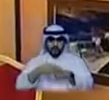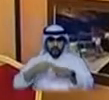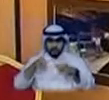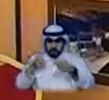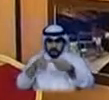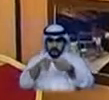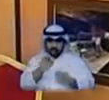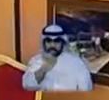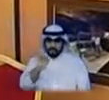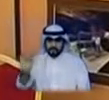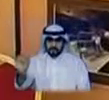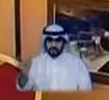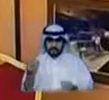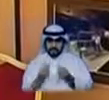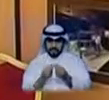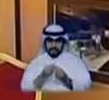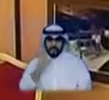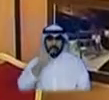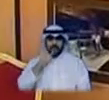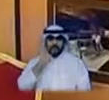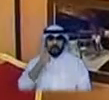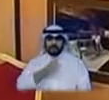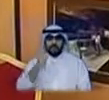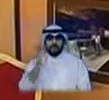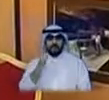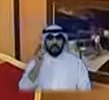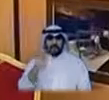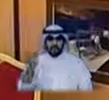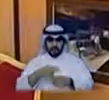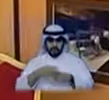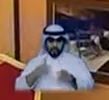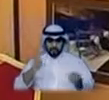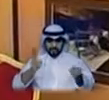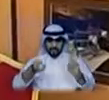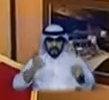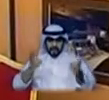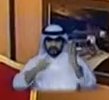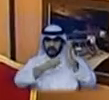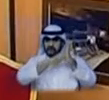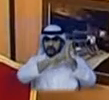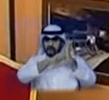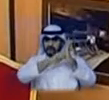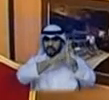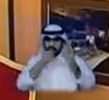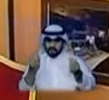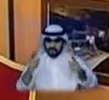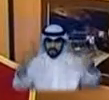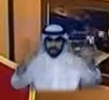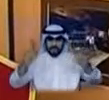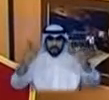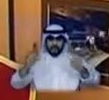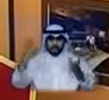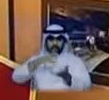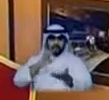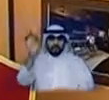المعرض المقام على هامش الدورة 17 للمهرجان الإذاعة والتلفزة في تونس.